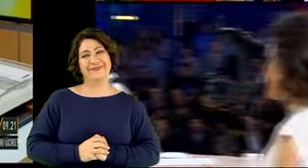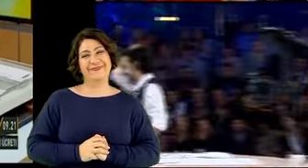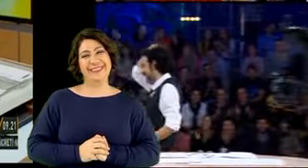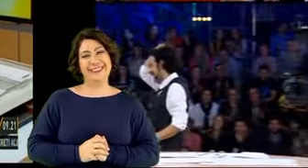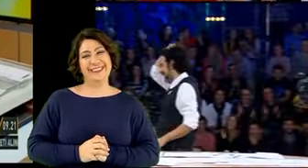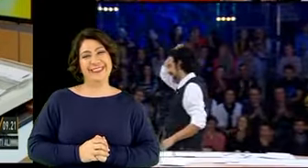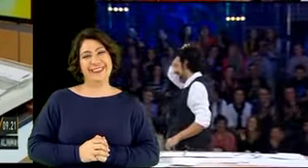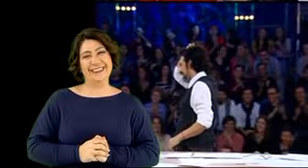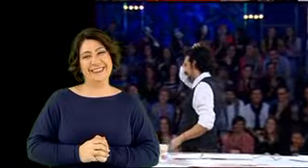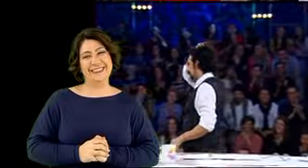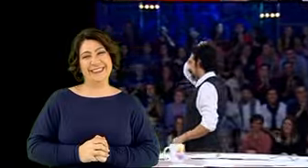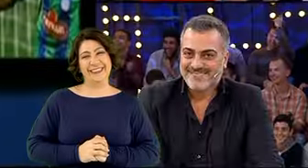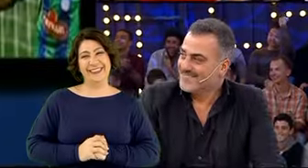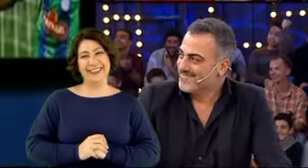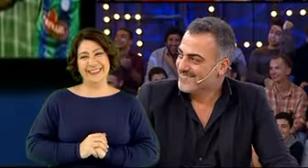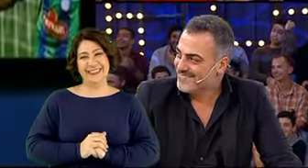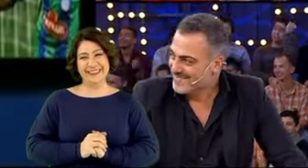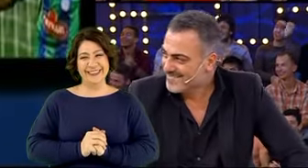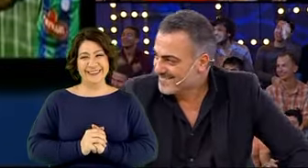farkında değildi diye sormuş.